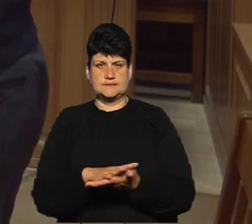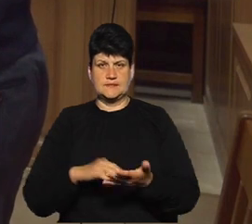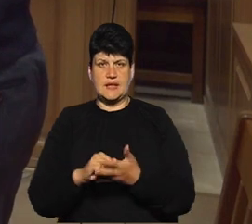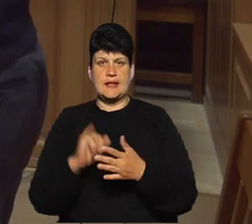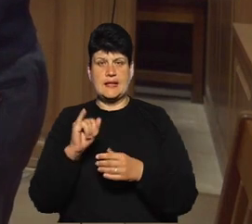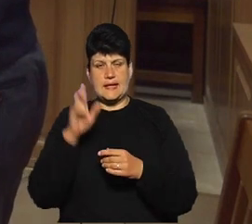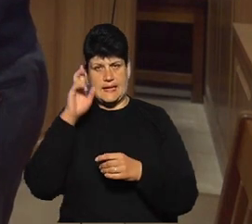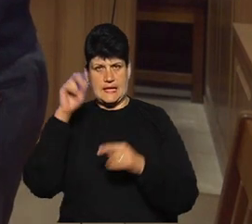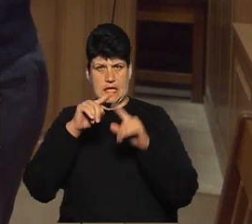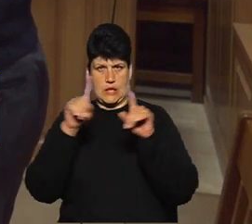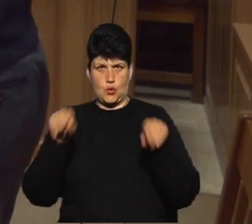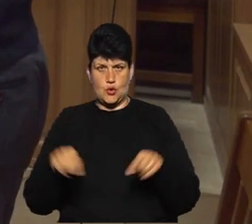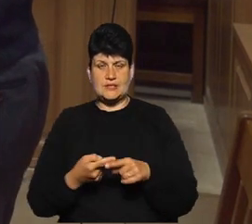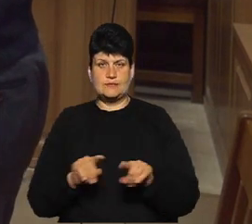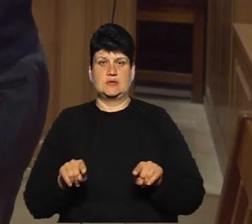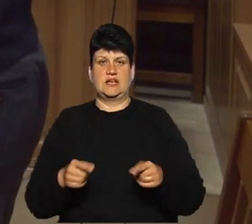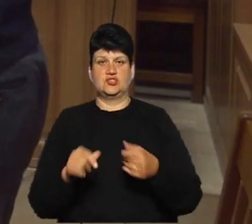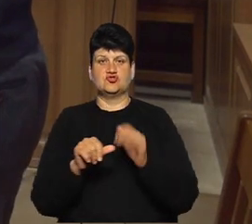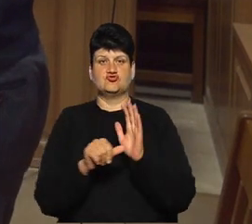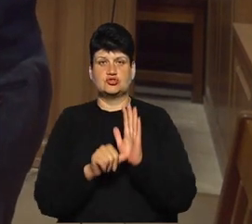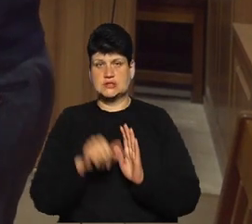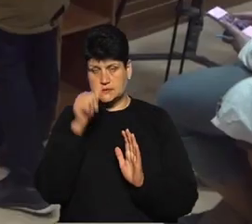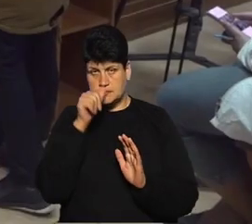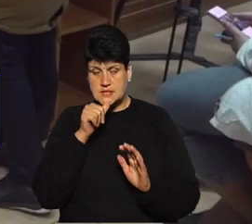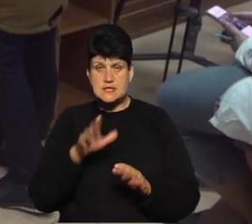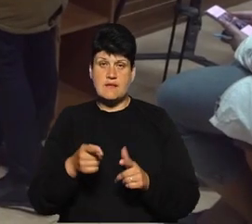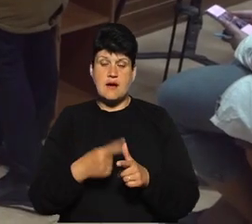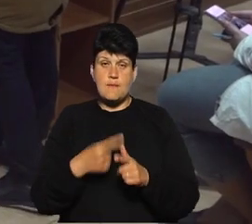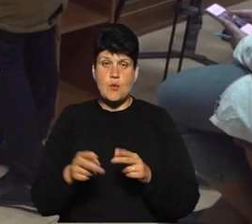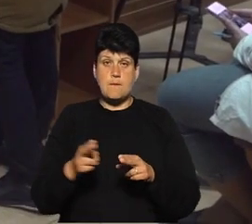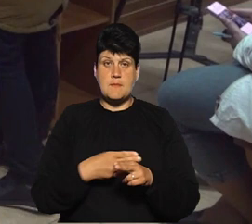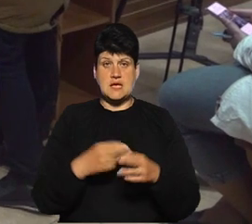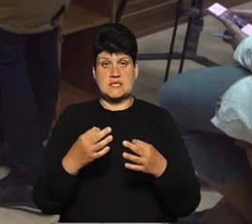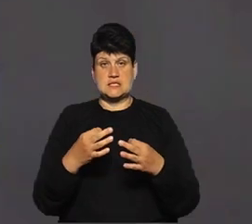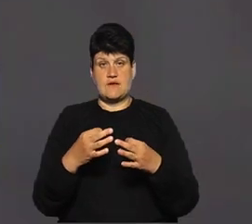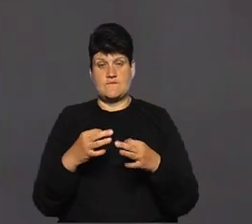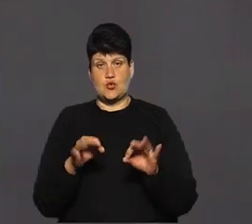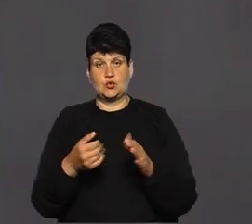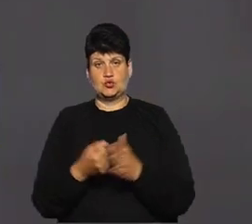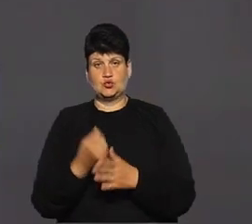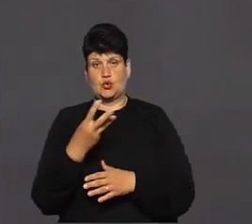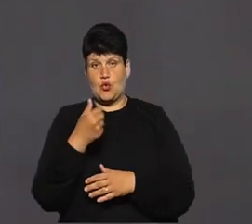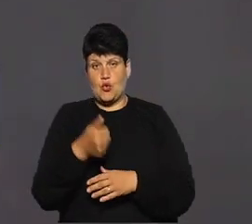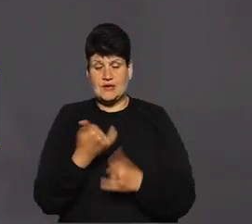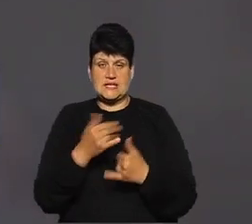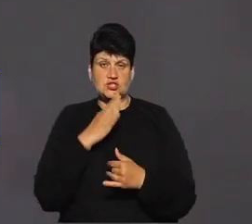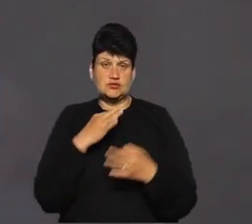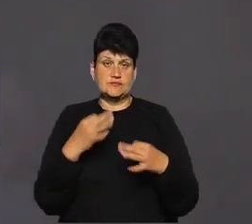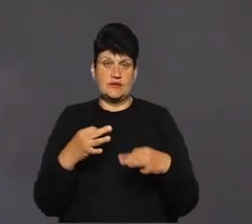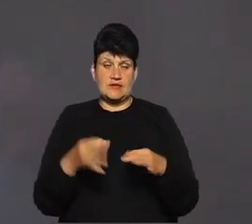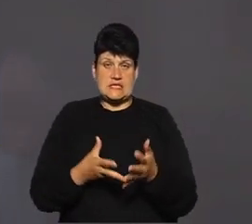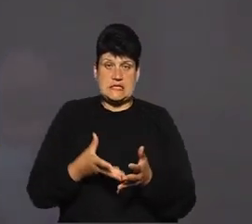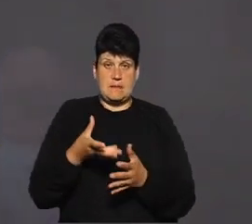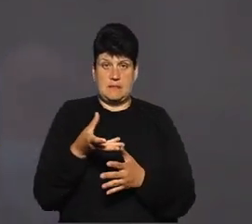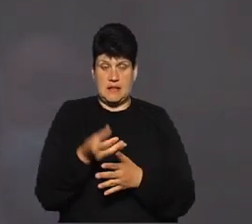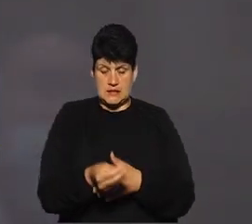можуть арештувати на 6 місяців або ж позбавити волі до 3 років, розповів Олександр Богомол. Зараз підозрювана на волі, вона сплатила визначену